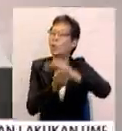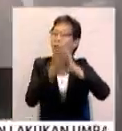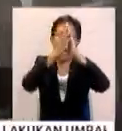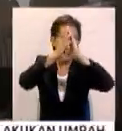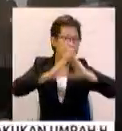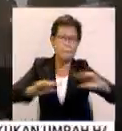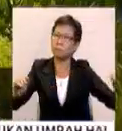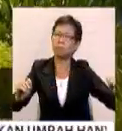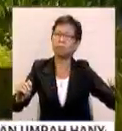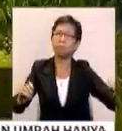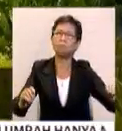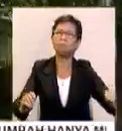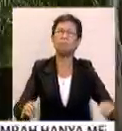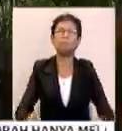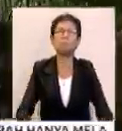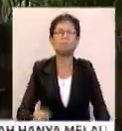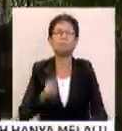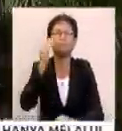habis-habisan.